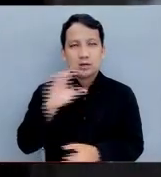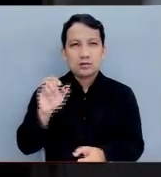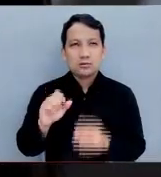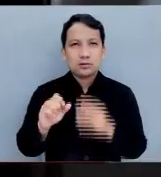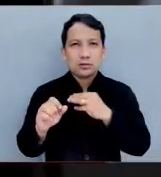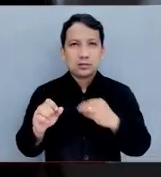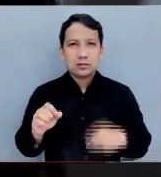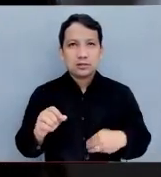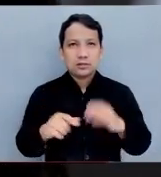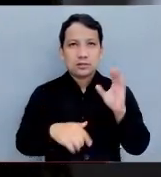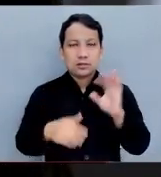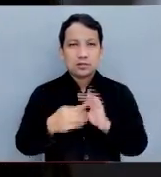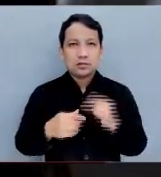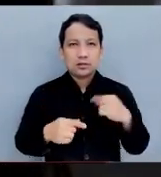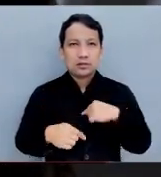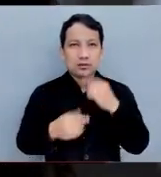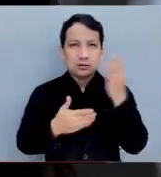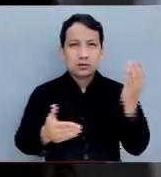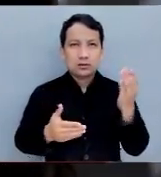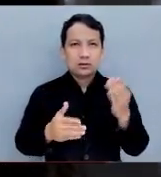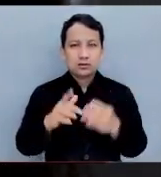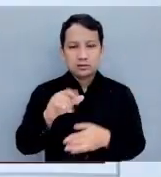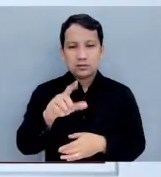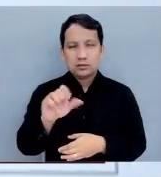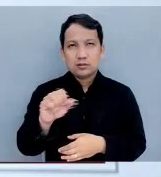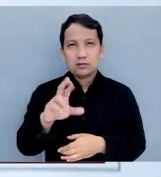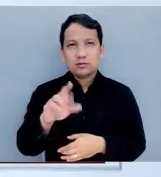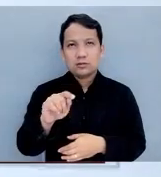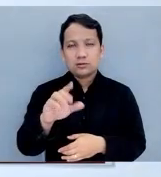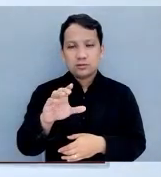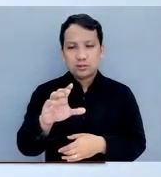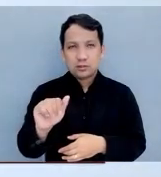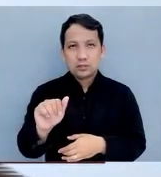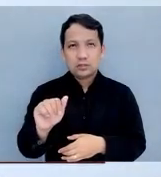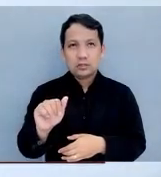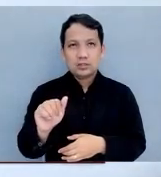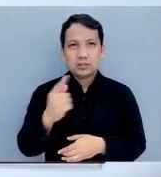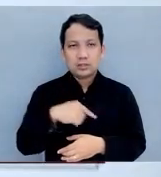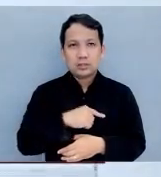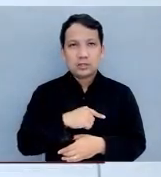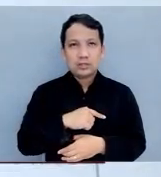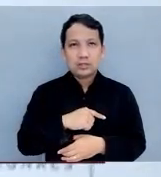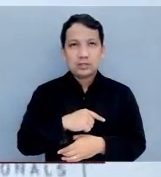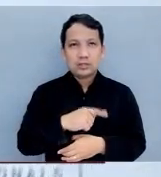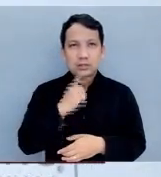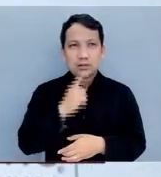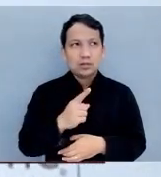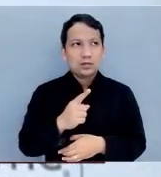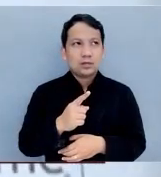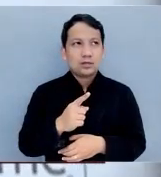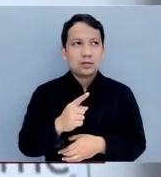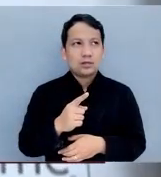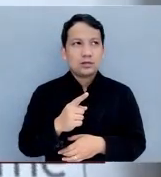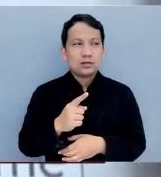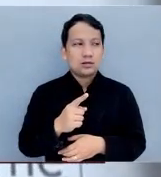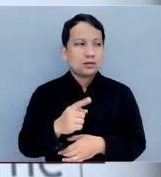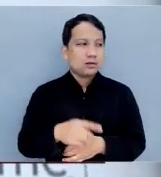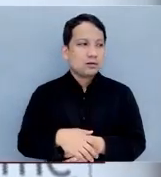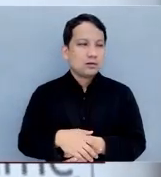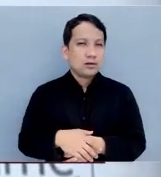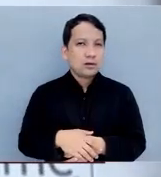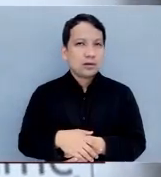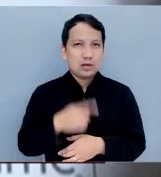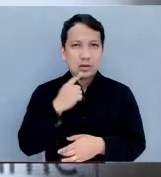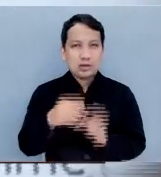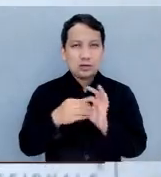Philippines 2022, Celeste Cortesi. At ang aktres na si Chi Filomeno na parehong elegant and fierce sa